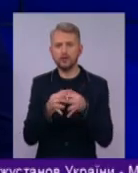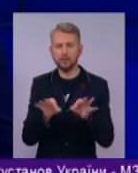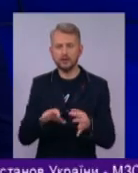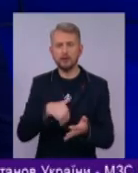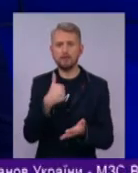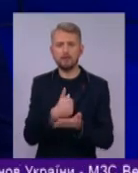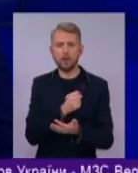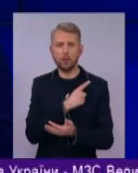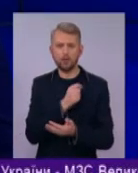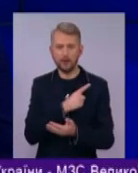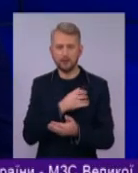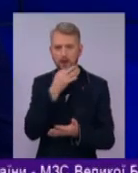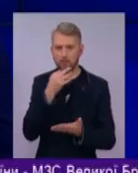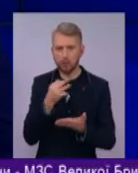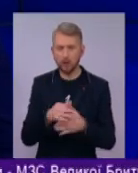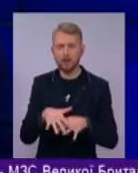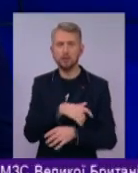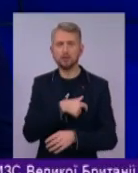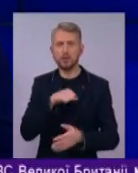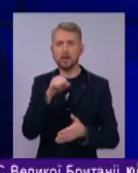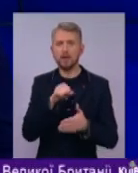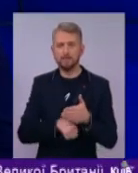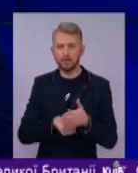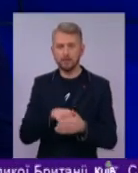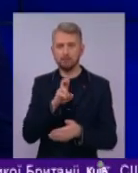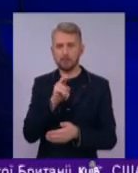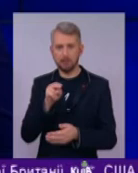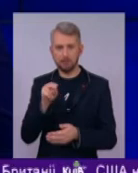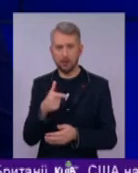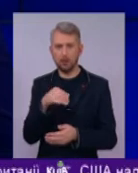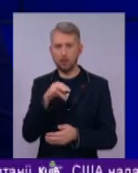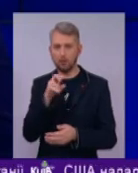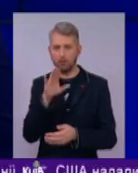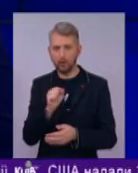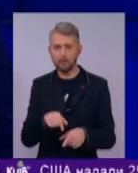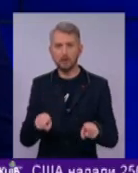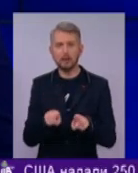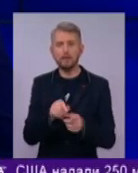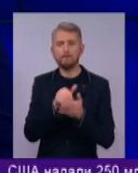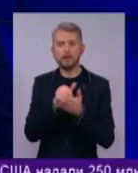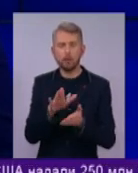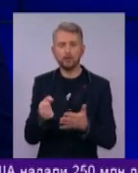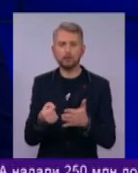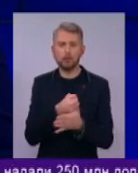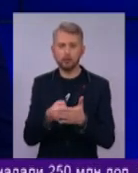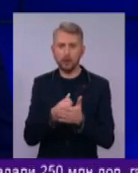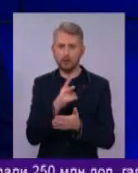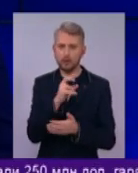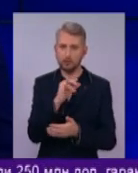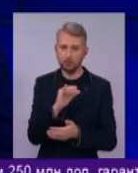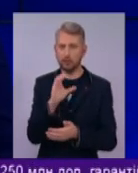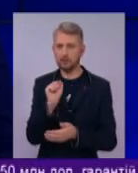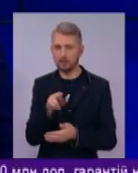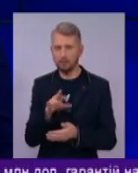Труханова на поруки народного депутата від блоку Петра Порошенка Дмитра Голубова. Таким чином, відмовивши у клопотанні НАБУ і САП про